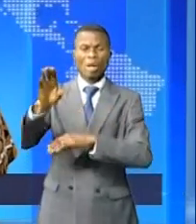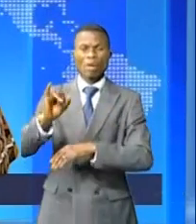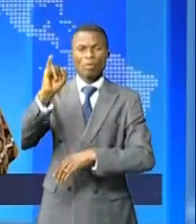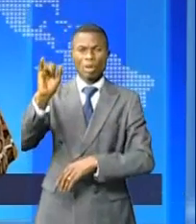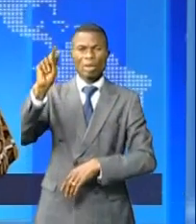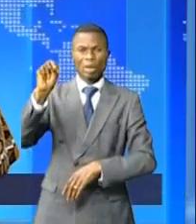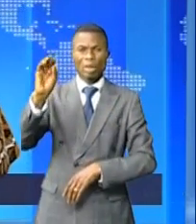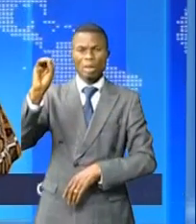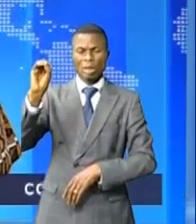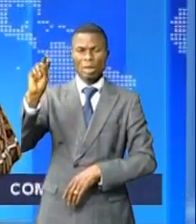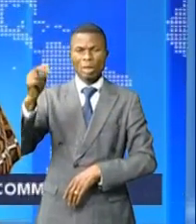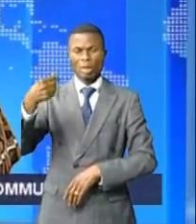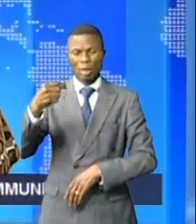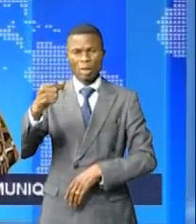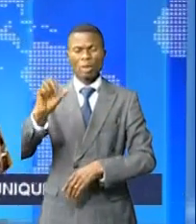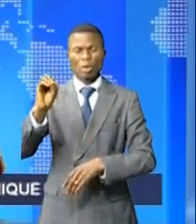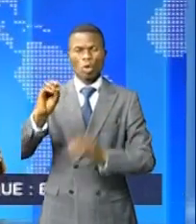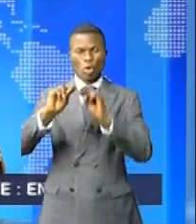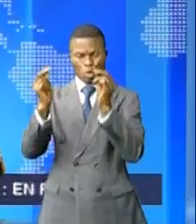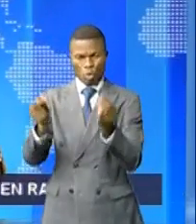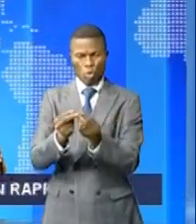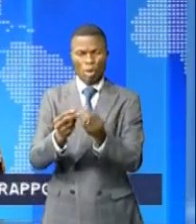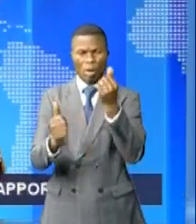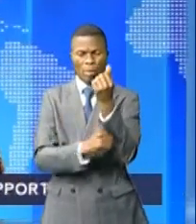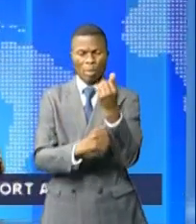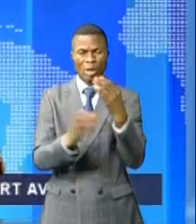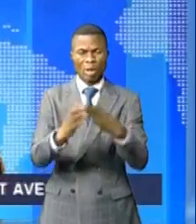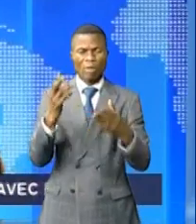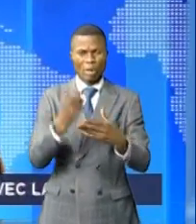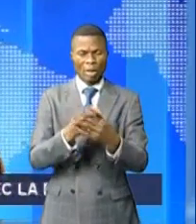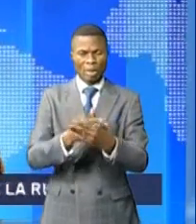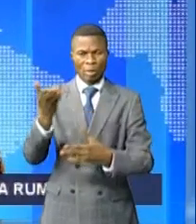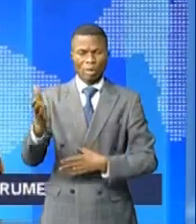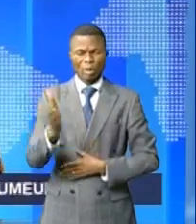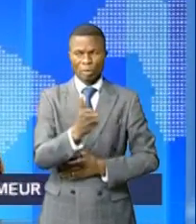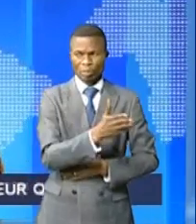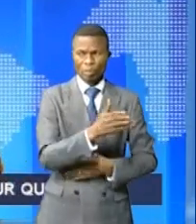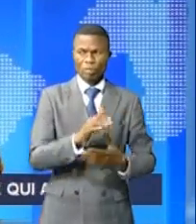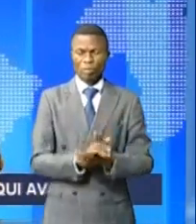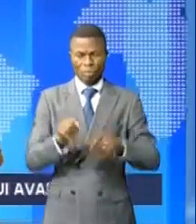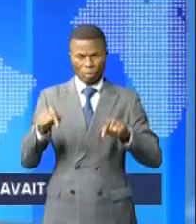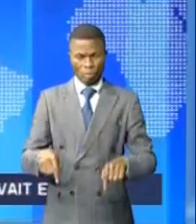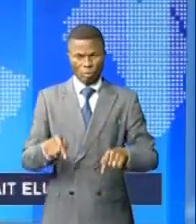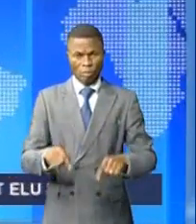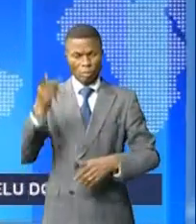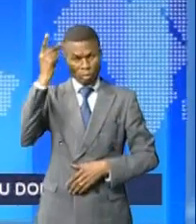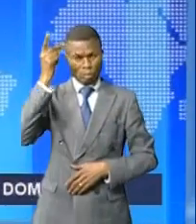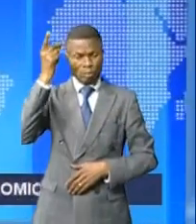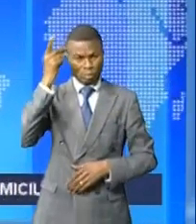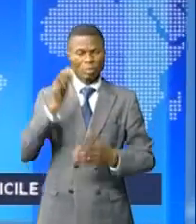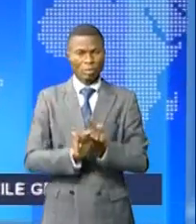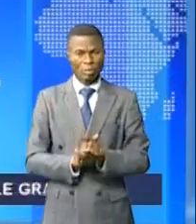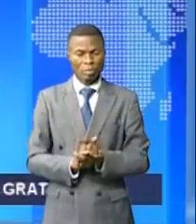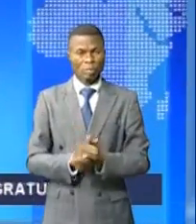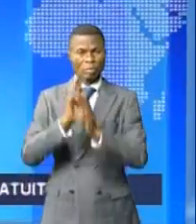sur l'installation de noyaux de personnes vivant avec handicap. Revenons ici à Kinshasa.